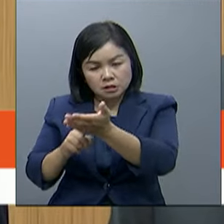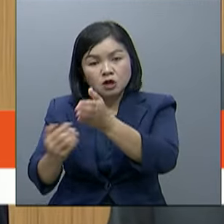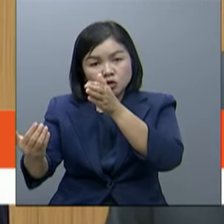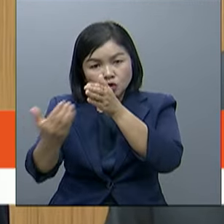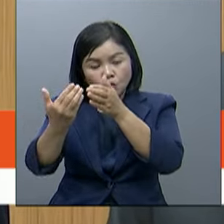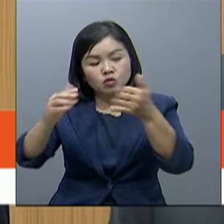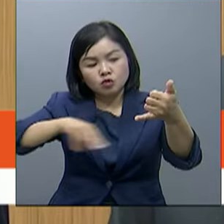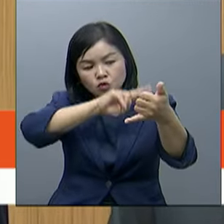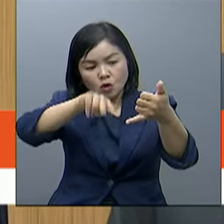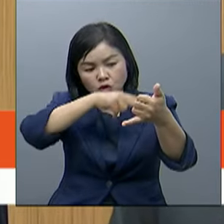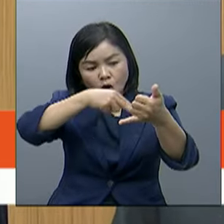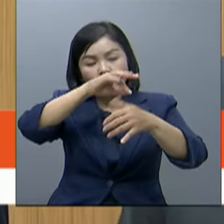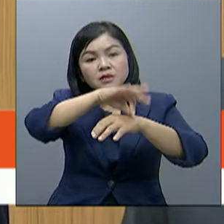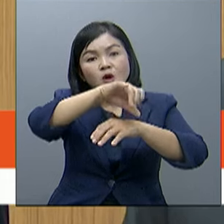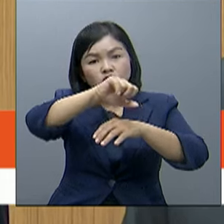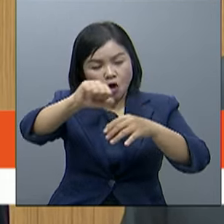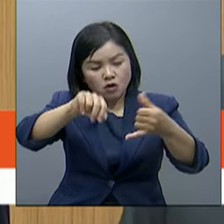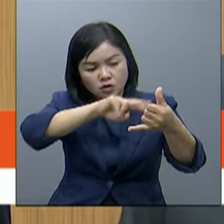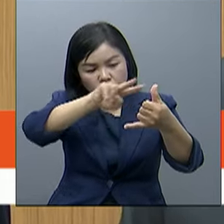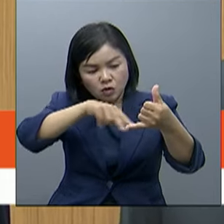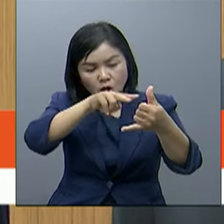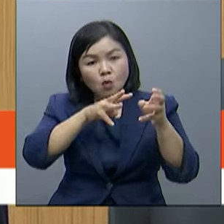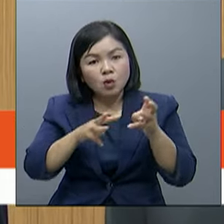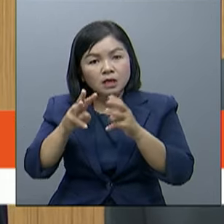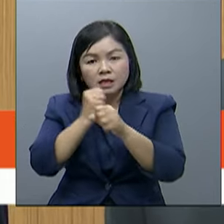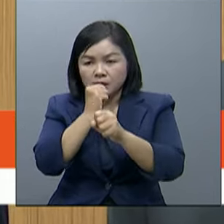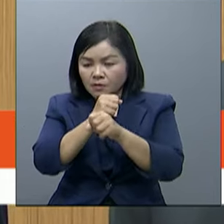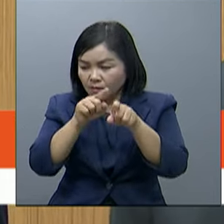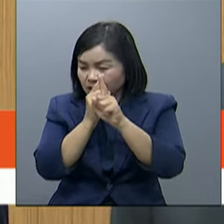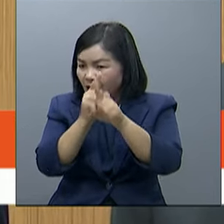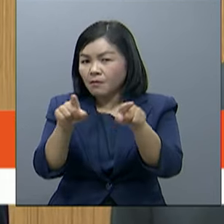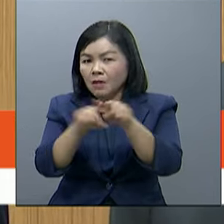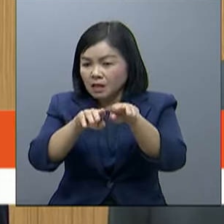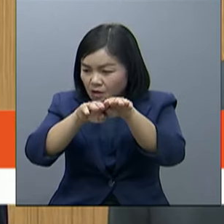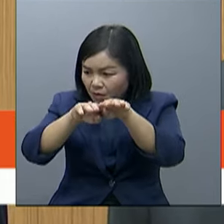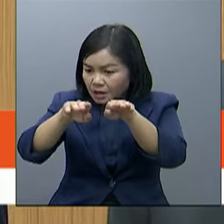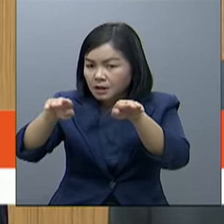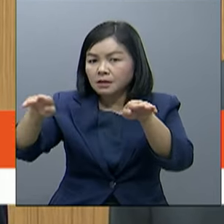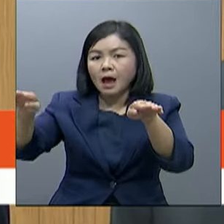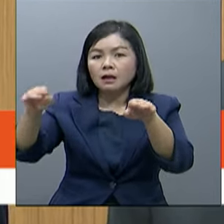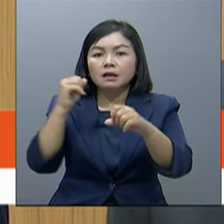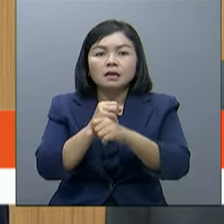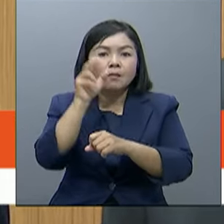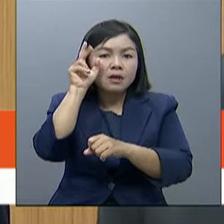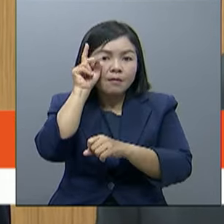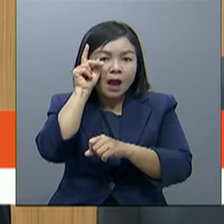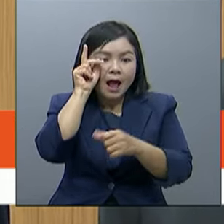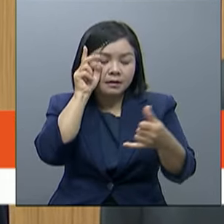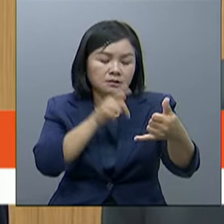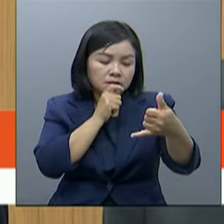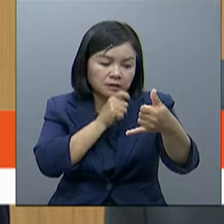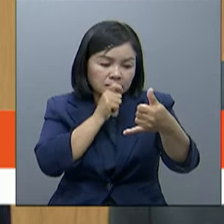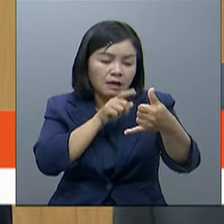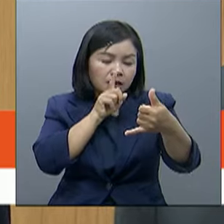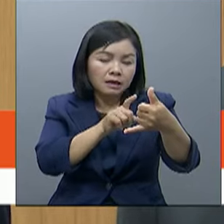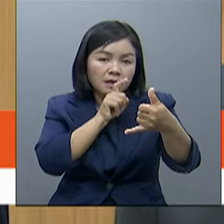อันนี้เพื่อให้เป็นบรรทัดฐานในการทำงานของสื่อที่ต่อไปการทำงานของสื่อจะต้องมีความเข้มข้นมากขึ้น